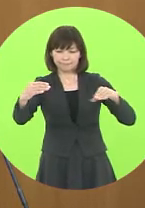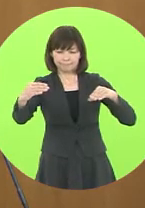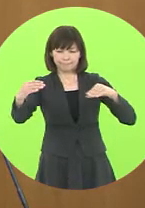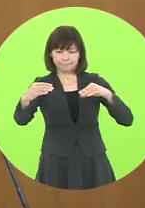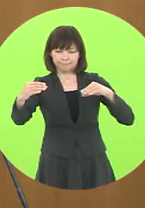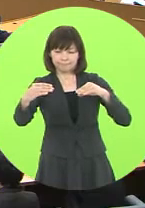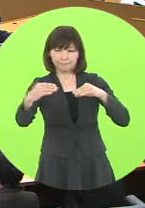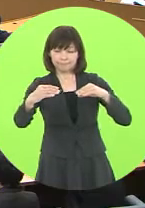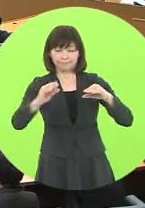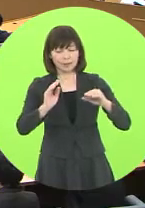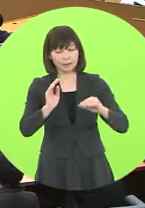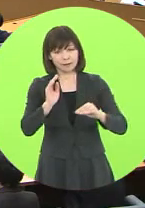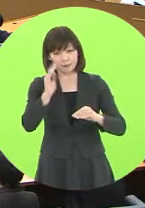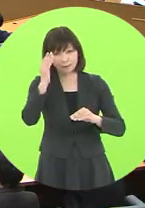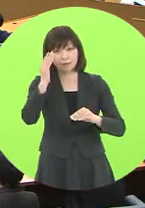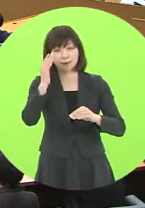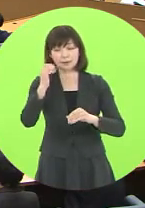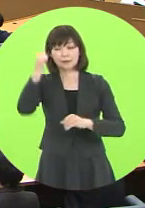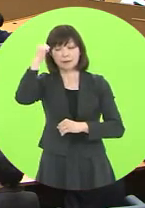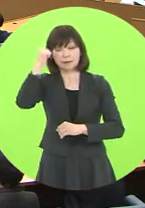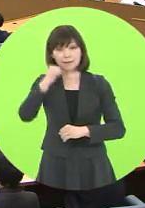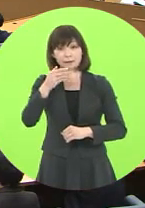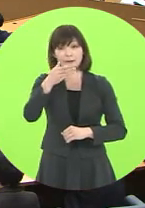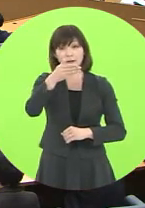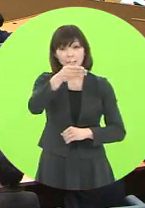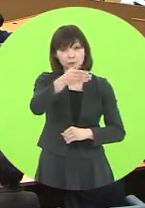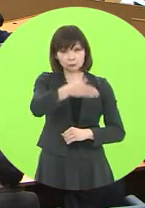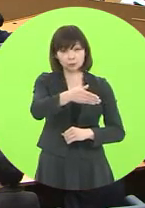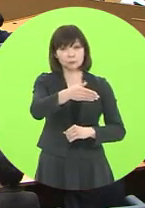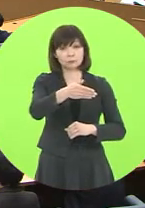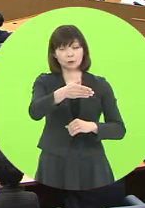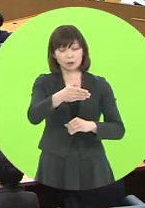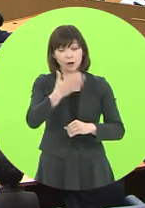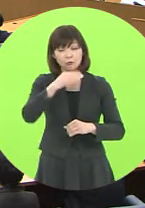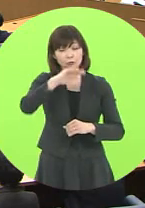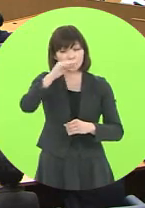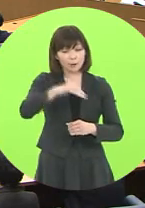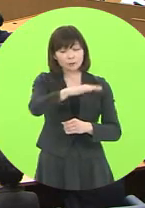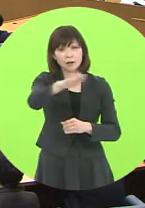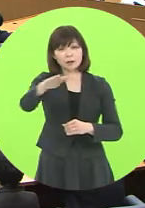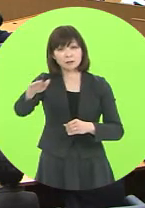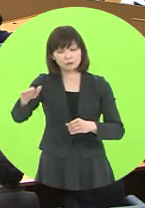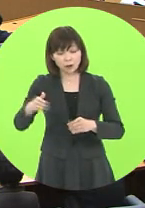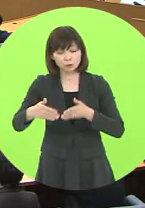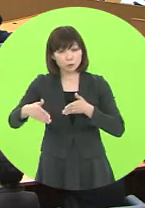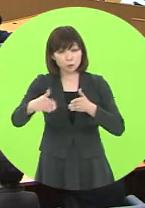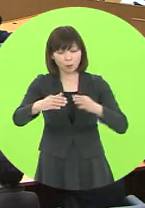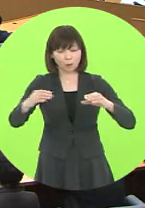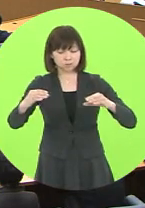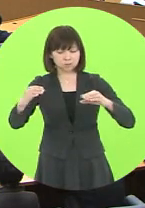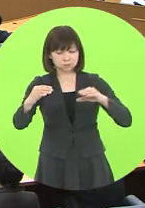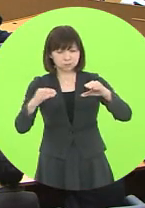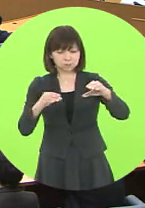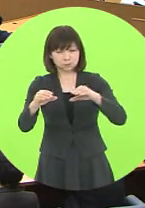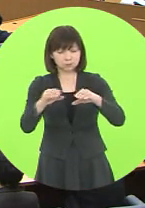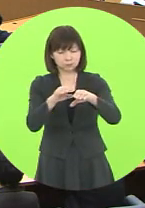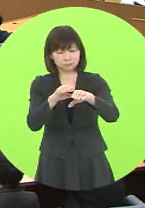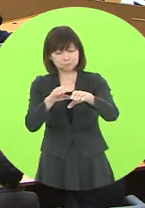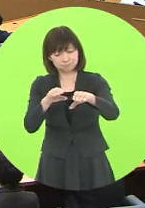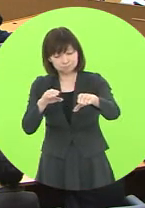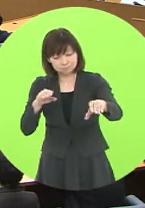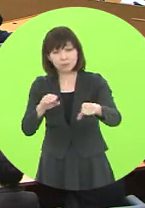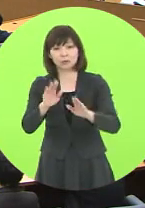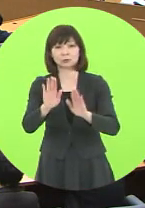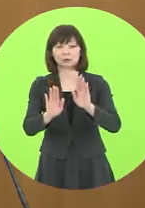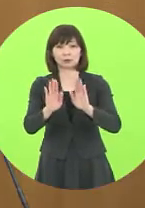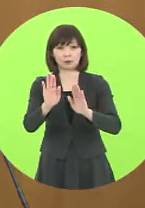能不全となり、ラッシュ時においては福山市内全体の道路交通が麻痺状態にあると言っても過言ではありません。